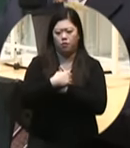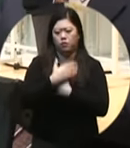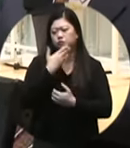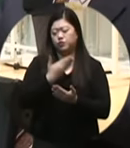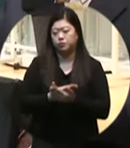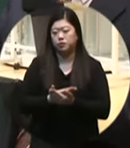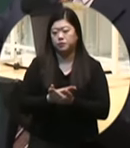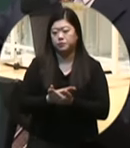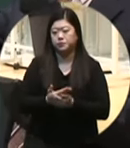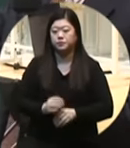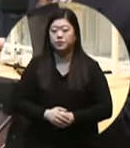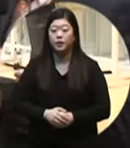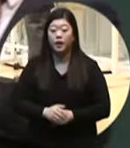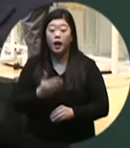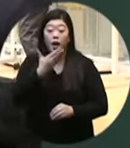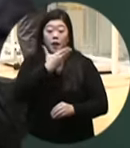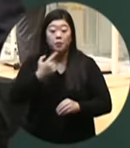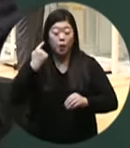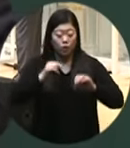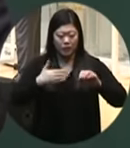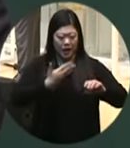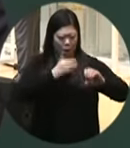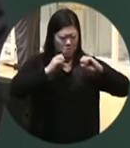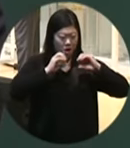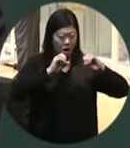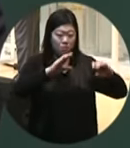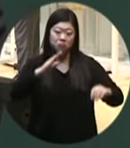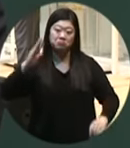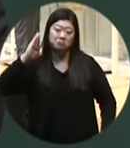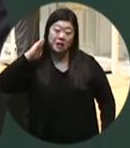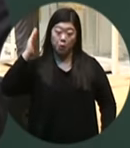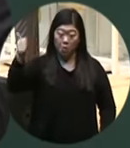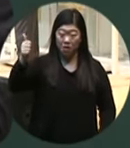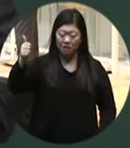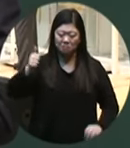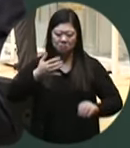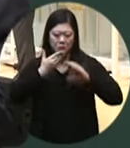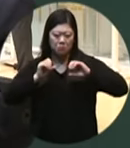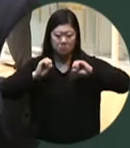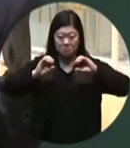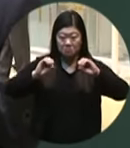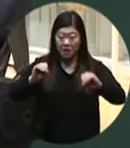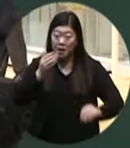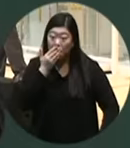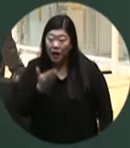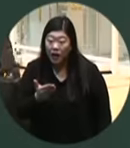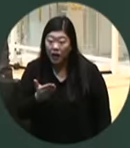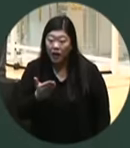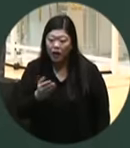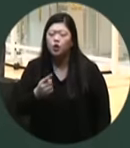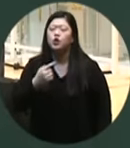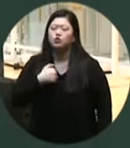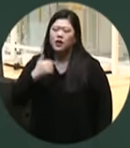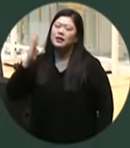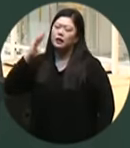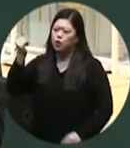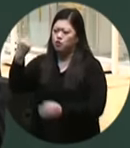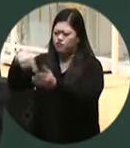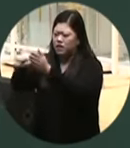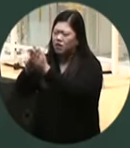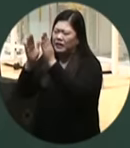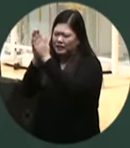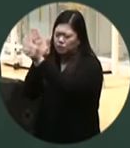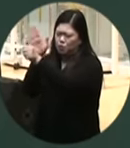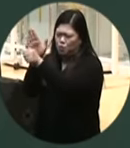지금 복음 운동은 대통령이 못 해요. The president cannot do the gospel movement. 우리가 대통령을 위해서 기도하고 많은 도와드려야